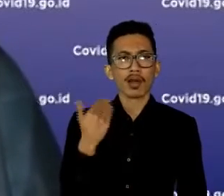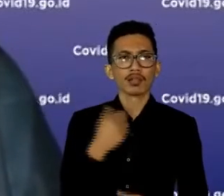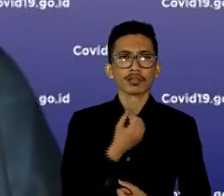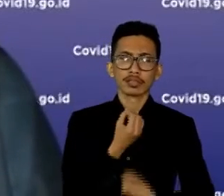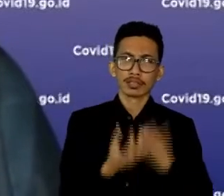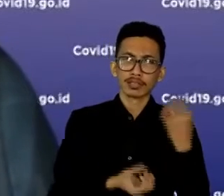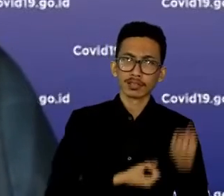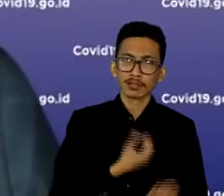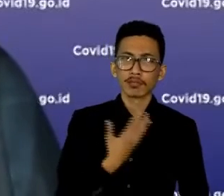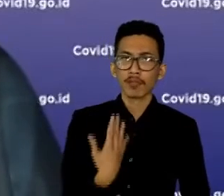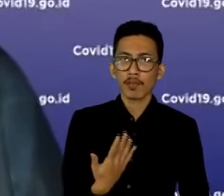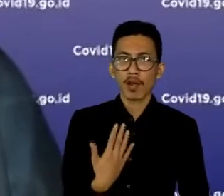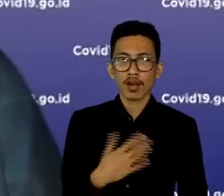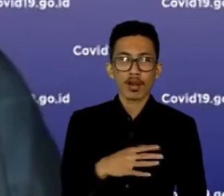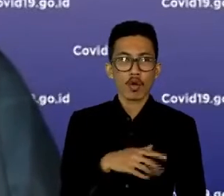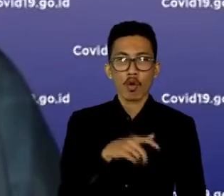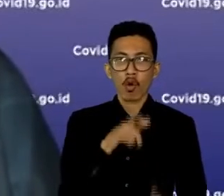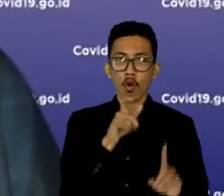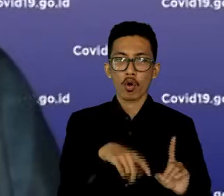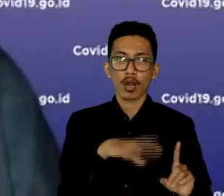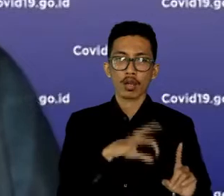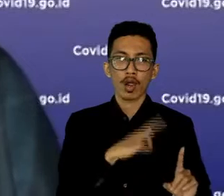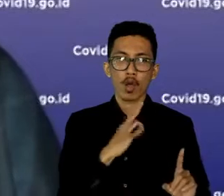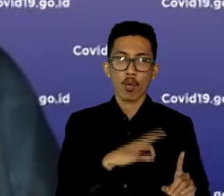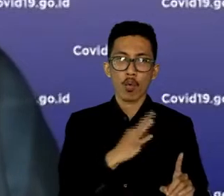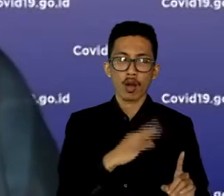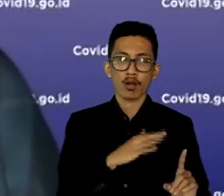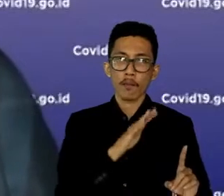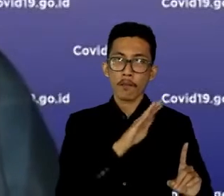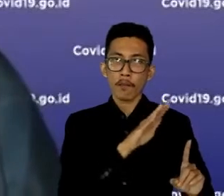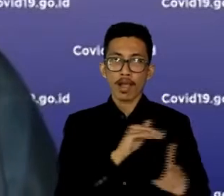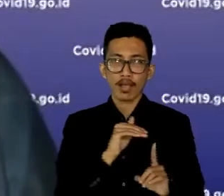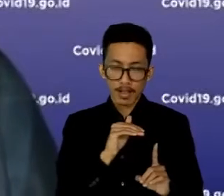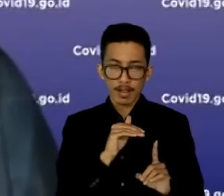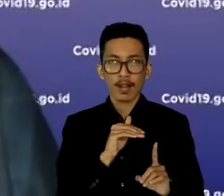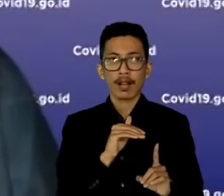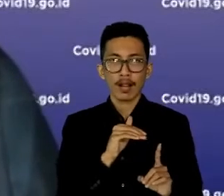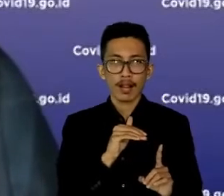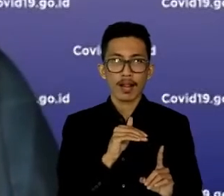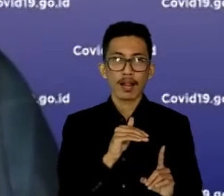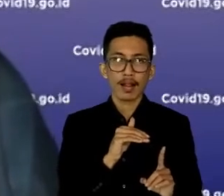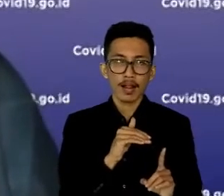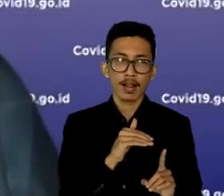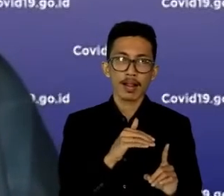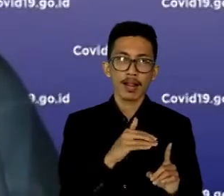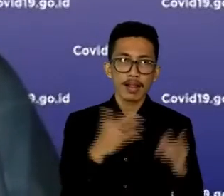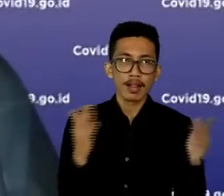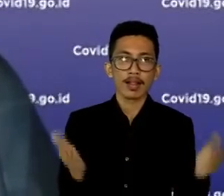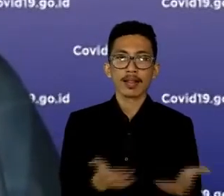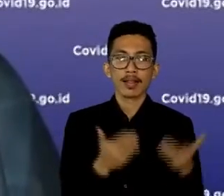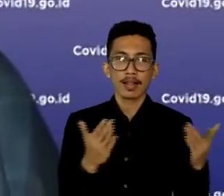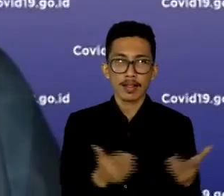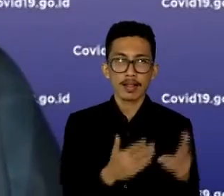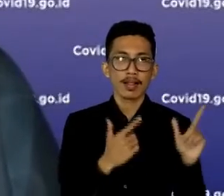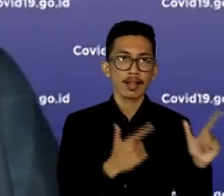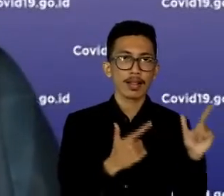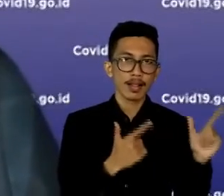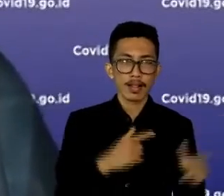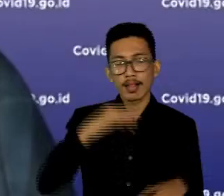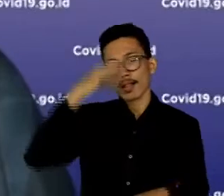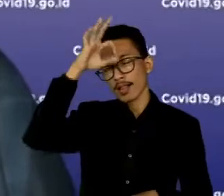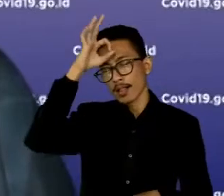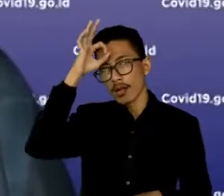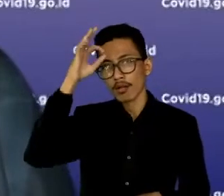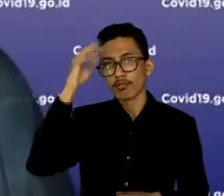bagaimana relawan-relawan tracer ini mulai dipanggil kembali, direkrut kembali, kemudian pemberdayaan personil TNI